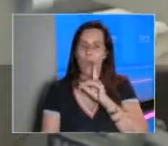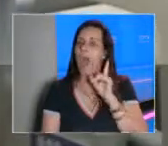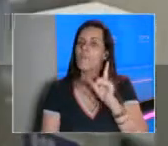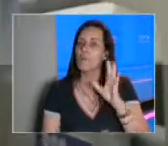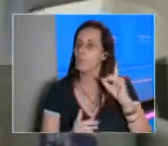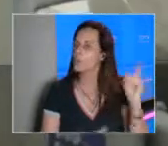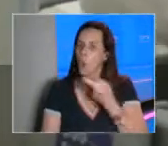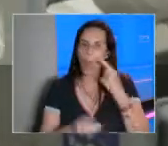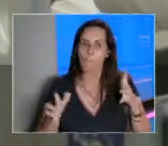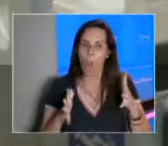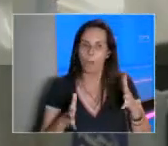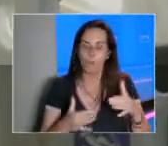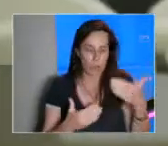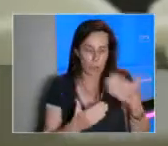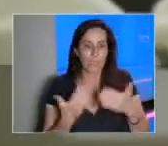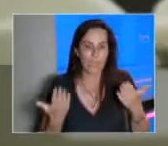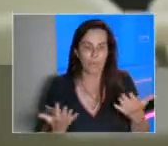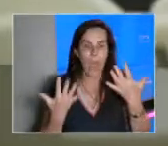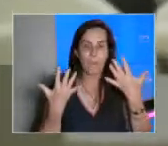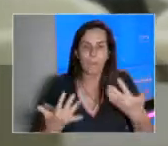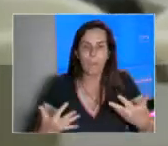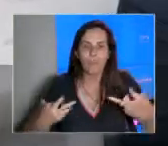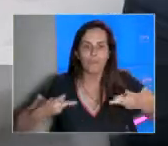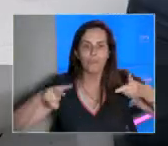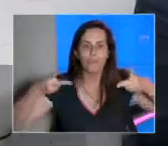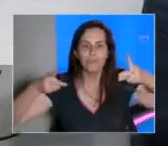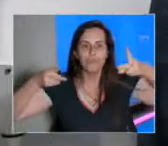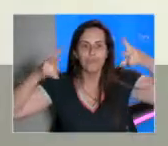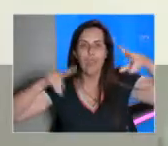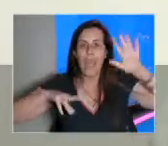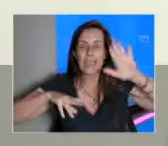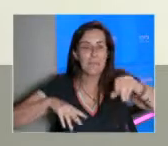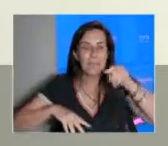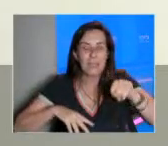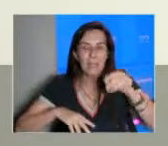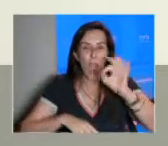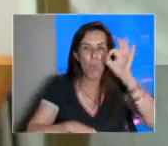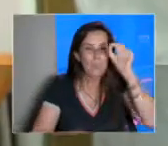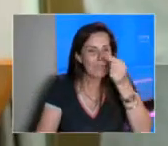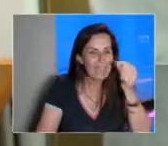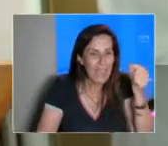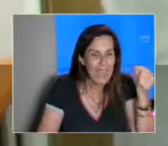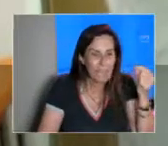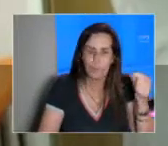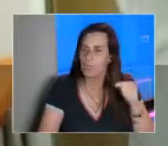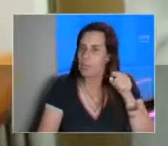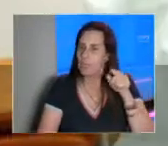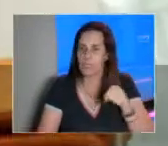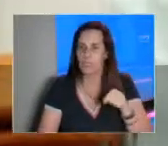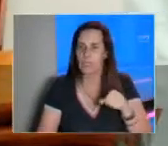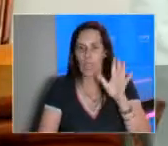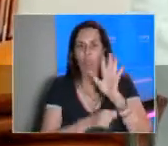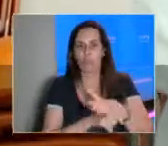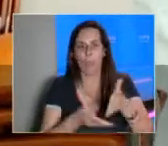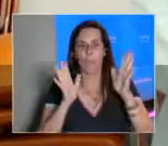מה שכולם חוששים, שבסופו של דבר המספרים יהיו כל כך גדולים, שגם אם מדובר באחוזים קטנים, יהיה לזה